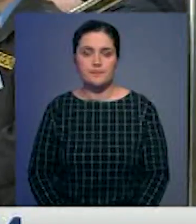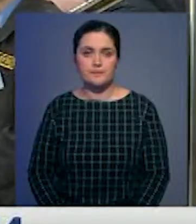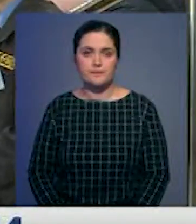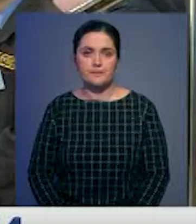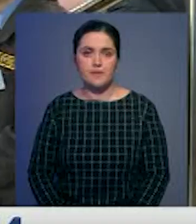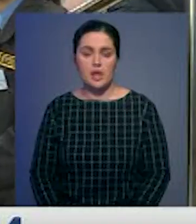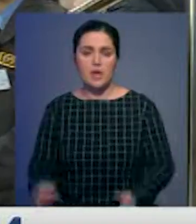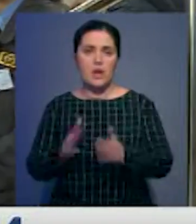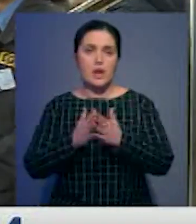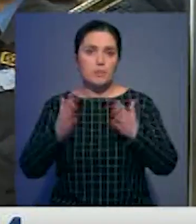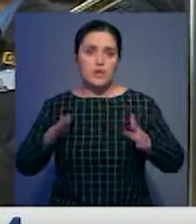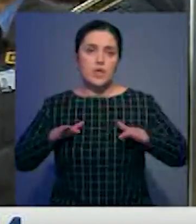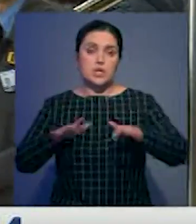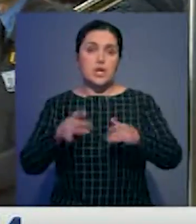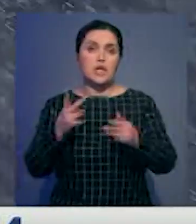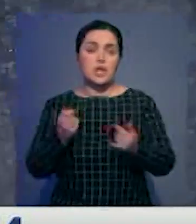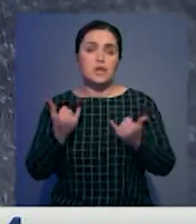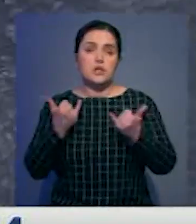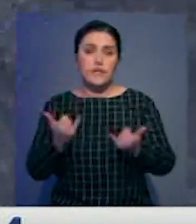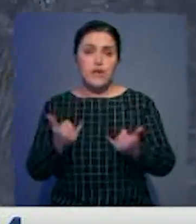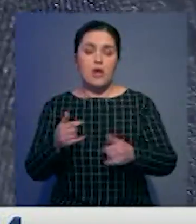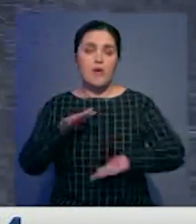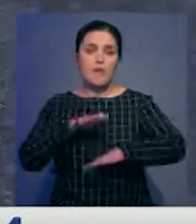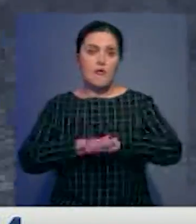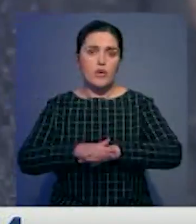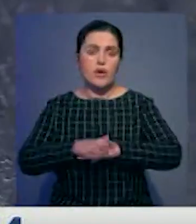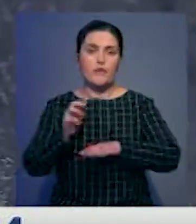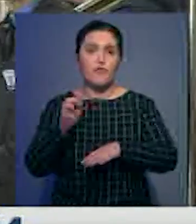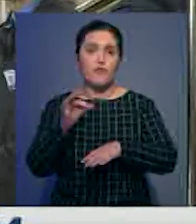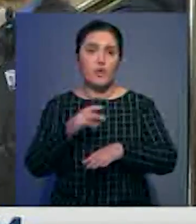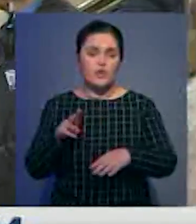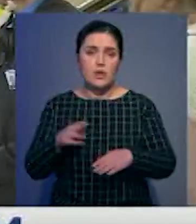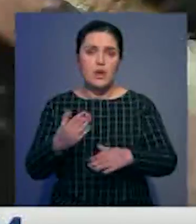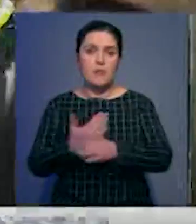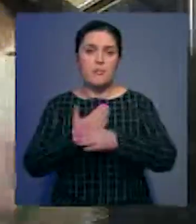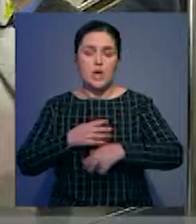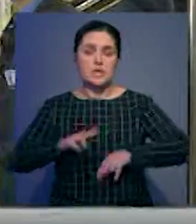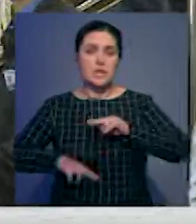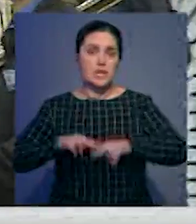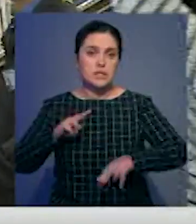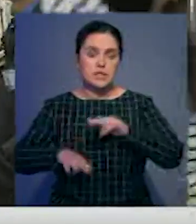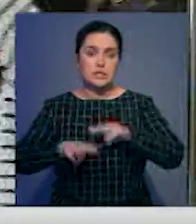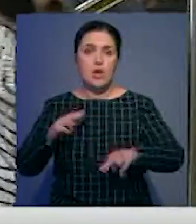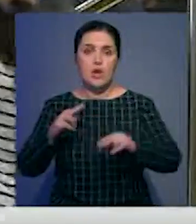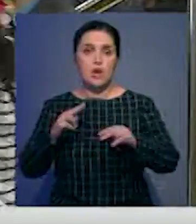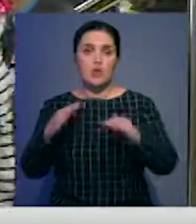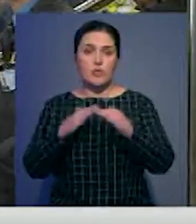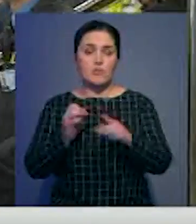Это большое дело, я считаю. На сегодняшний день фонд помогал и будет помогать по строительству жилья и обеспечению